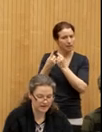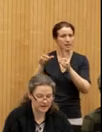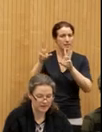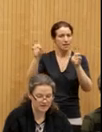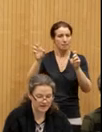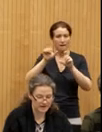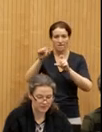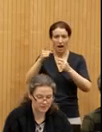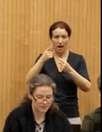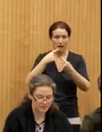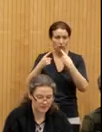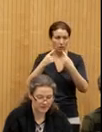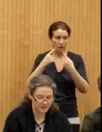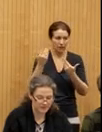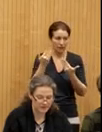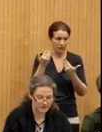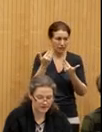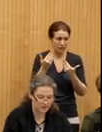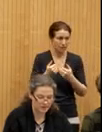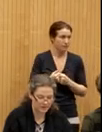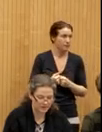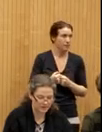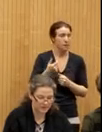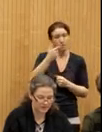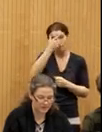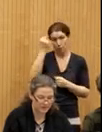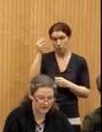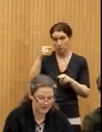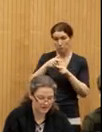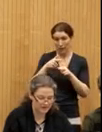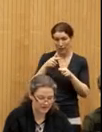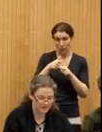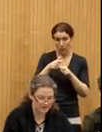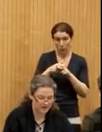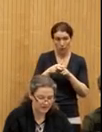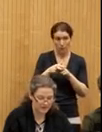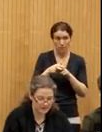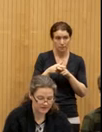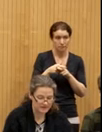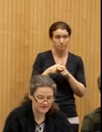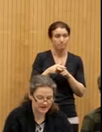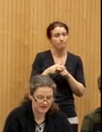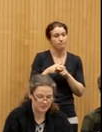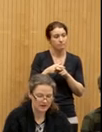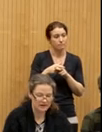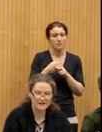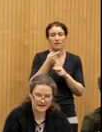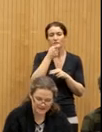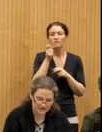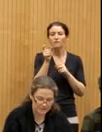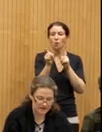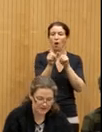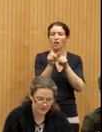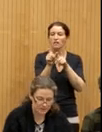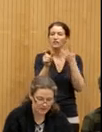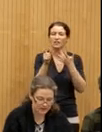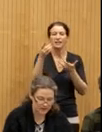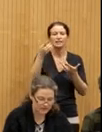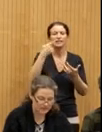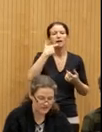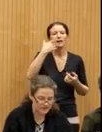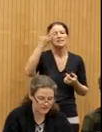war Bezeichnungen von Menschen mit Behinderungen. Denn viele Menschen finden die Bezeichnung geistige